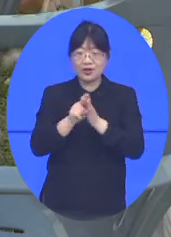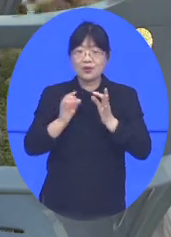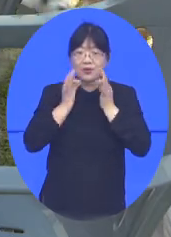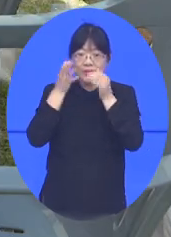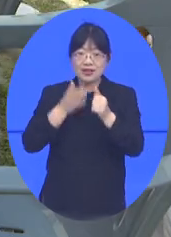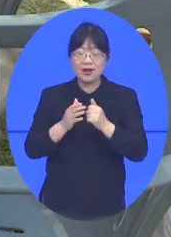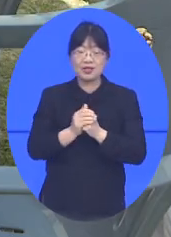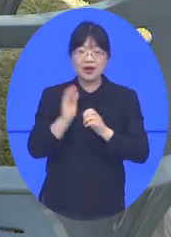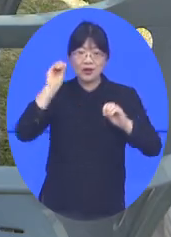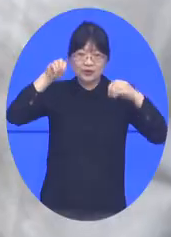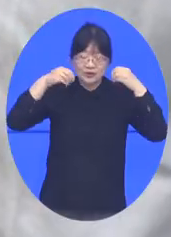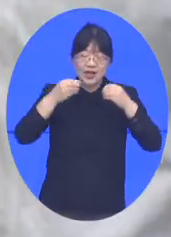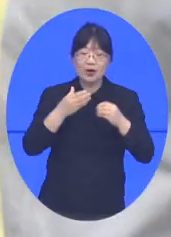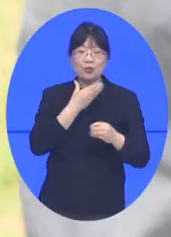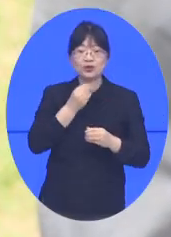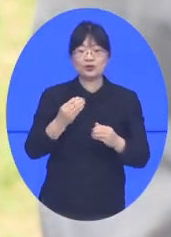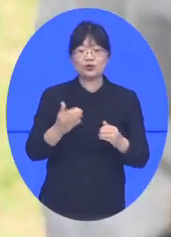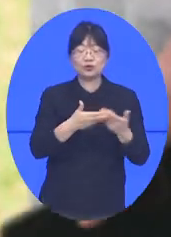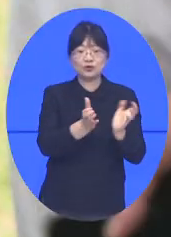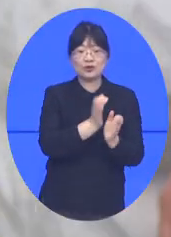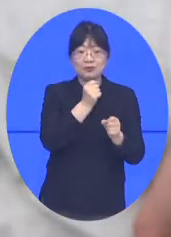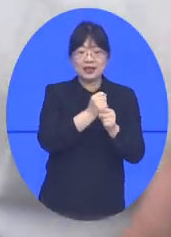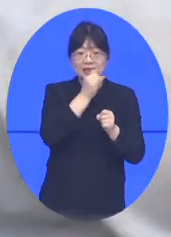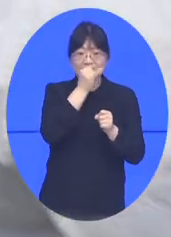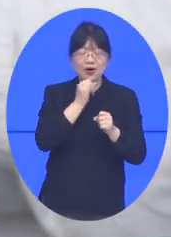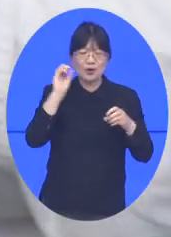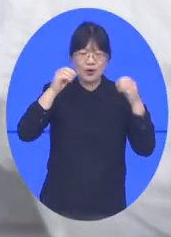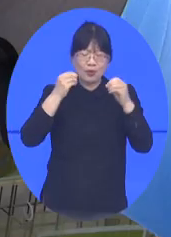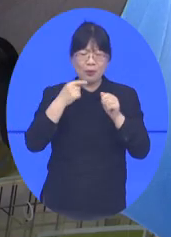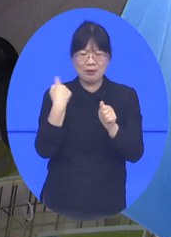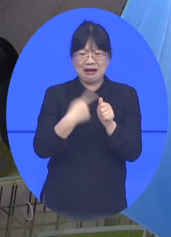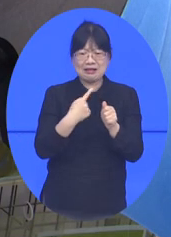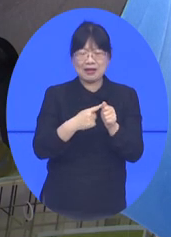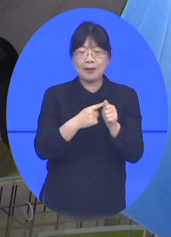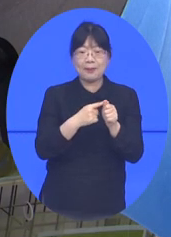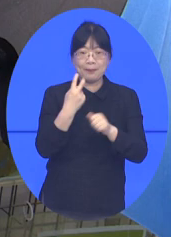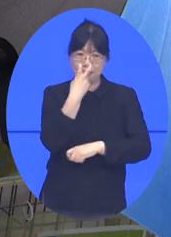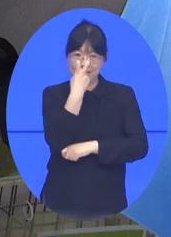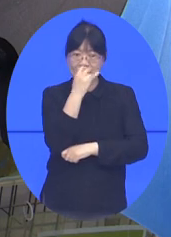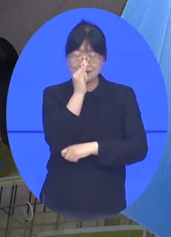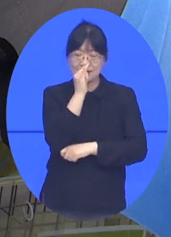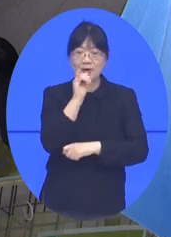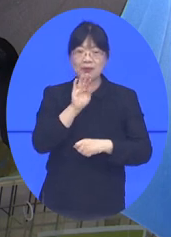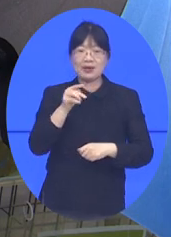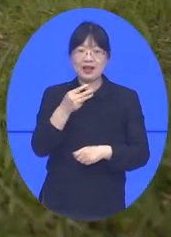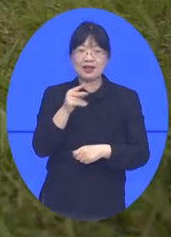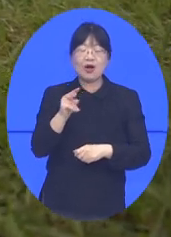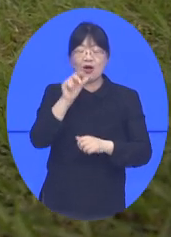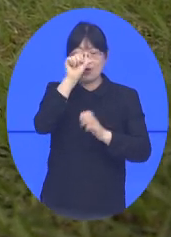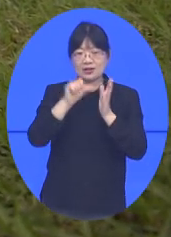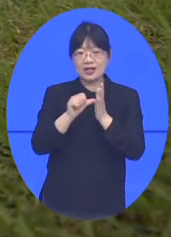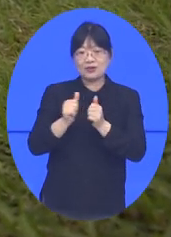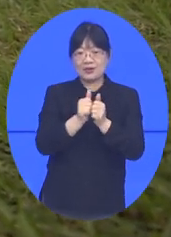경기도는 축산동물복지국을 만들고 특사경을 통해 동물 학대를 단속하는 등 반려동물과 함께하는